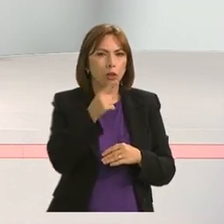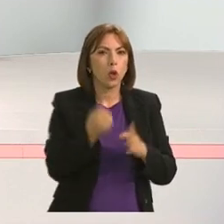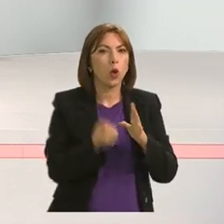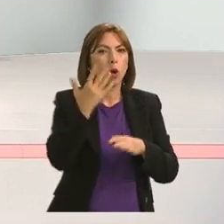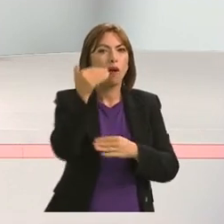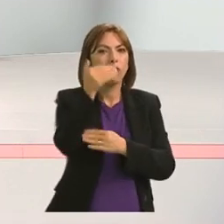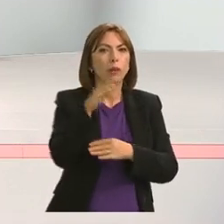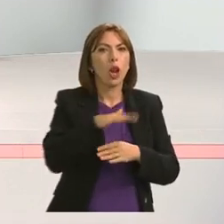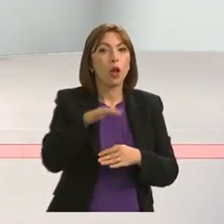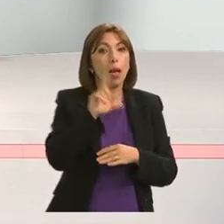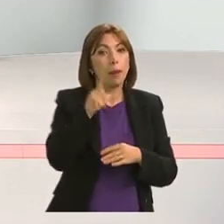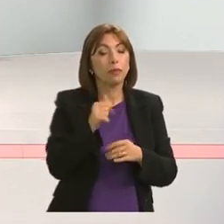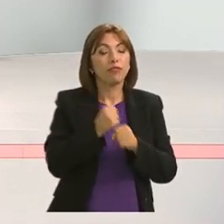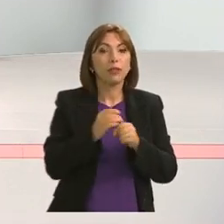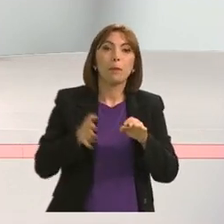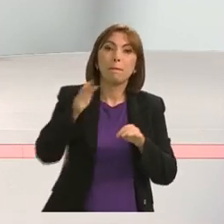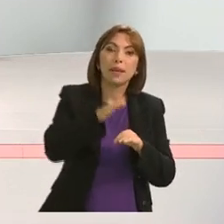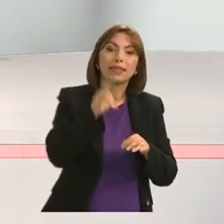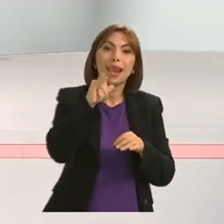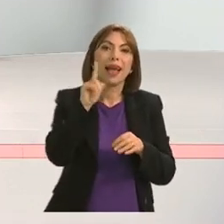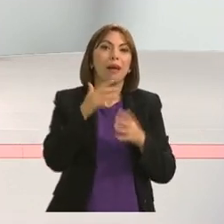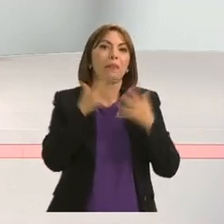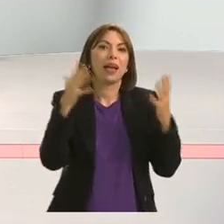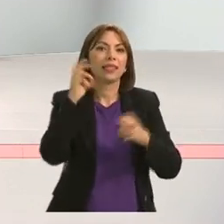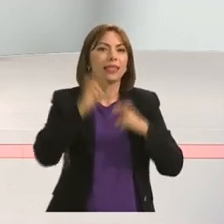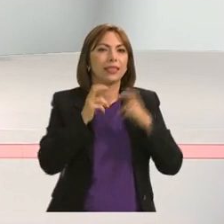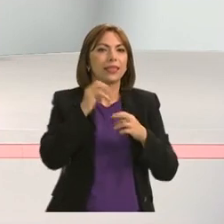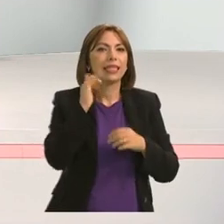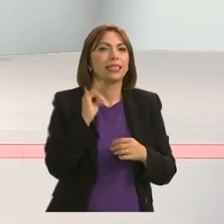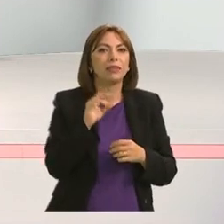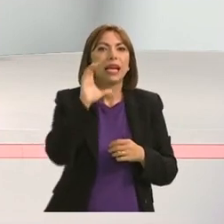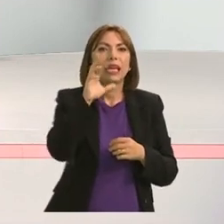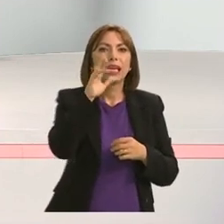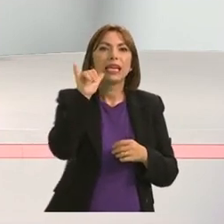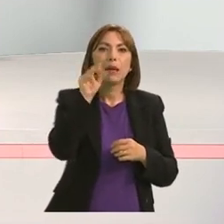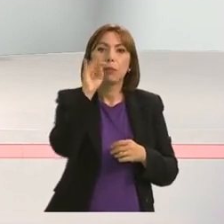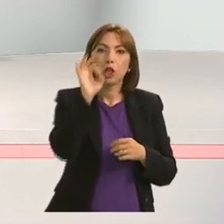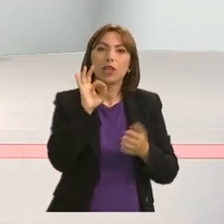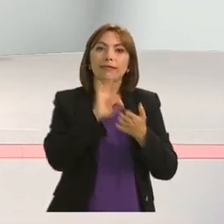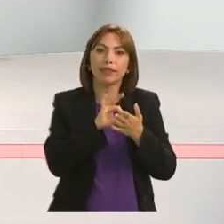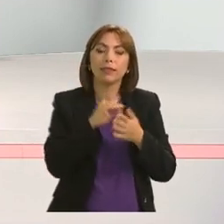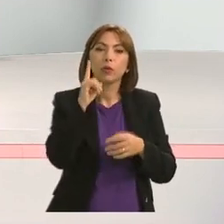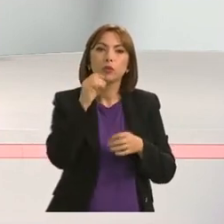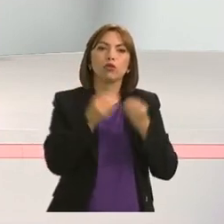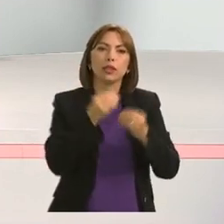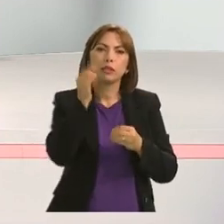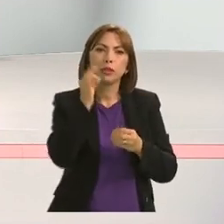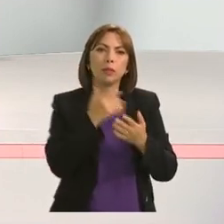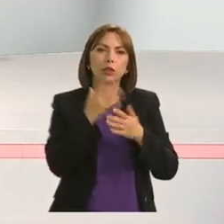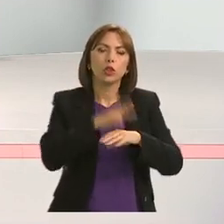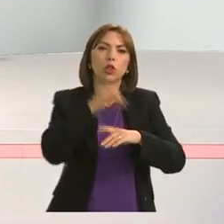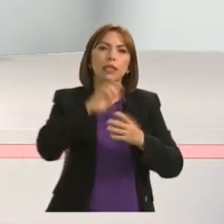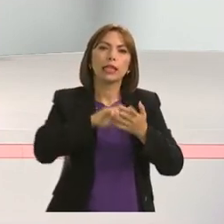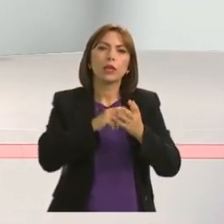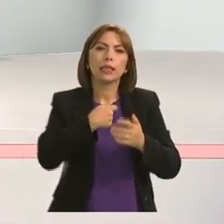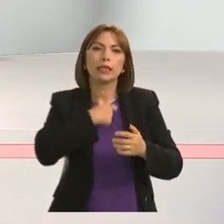o nouă companie locală ar putea face pasul spre liga mare a industriei de IT. CryptoData, un jucător specializat în soluții în